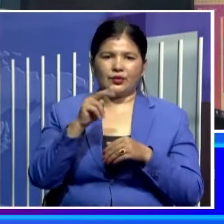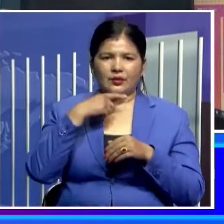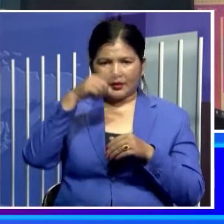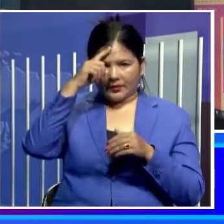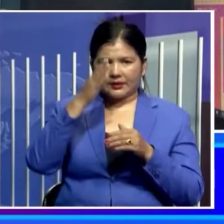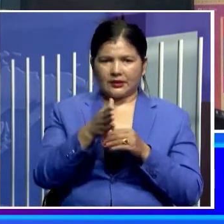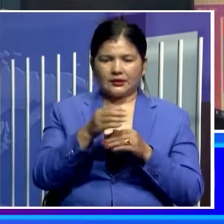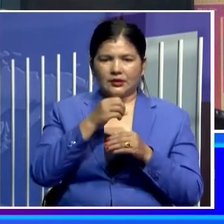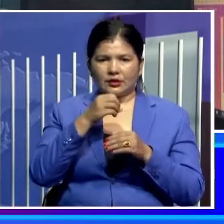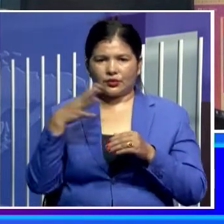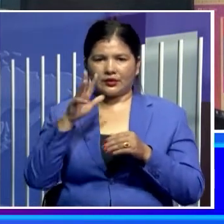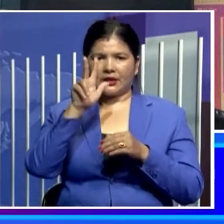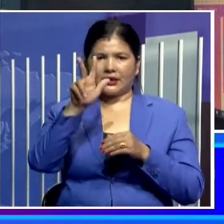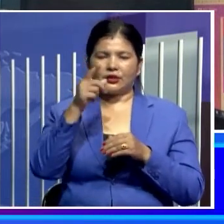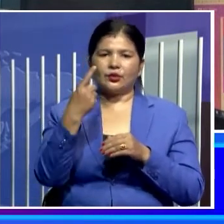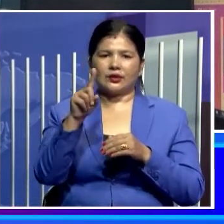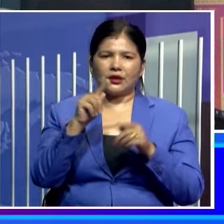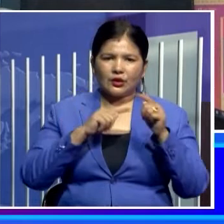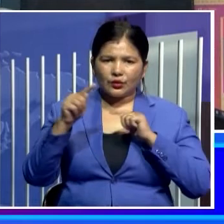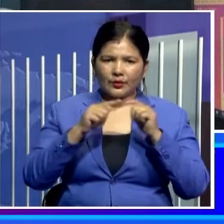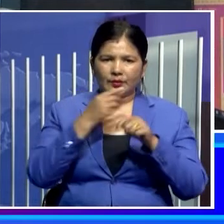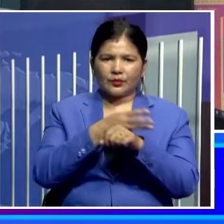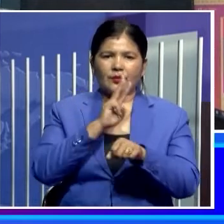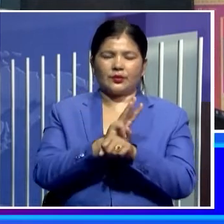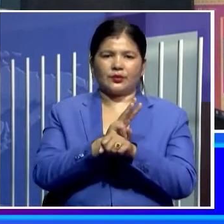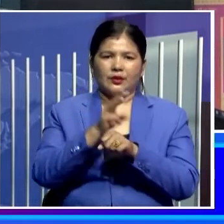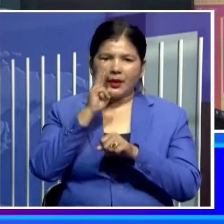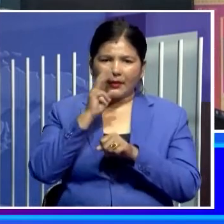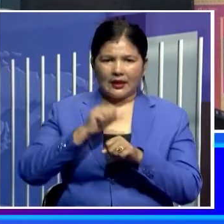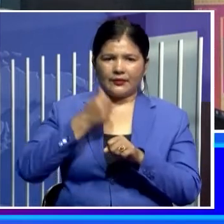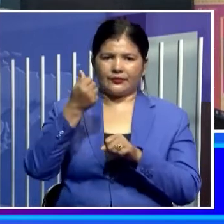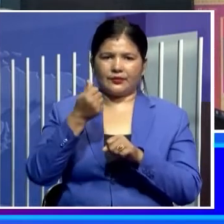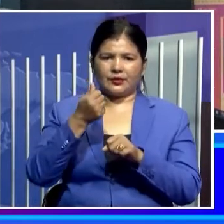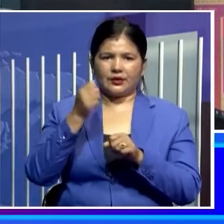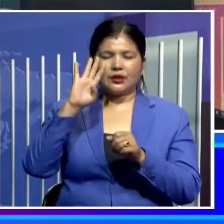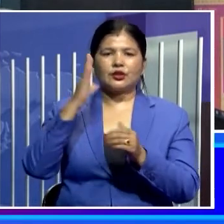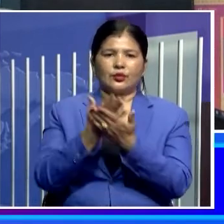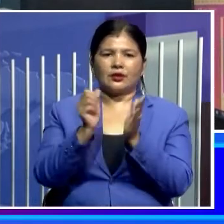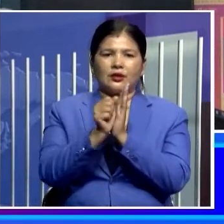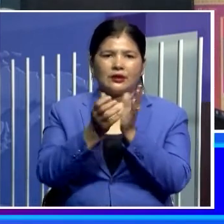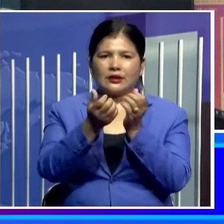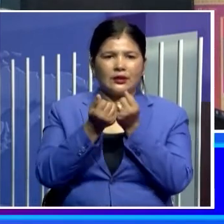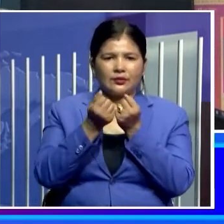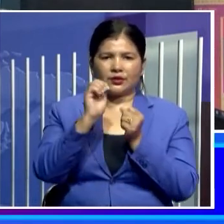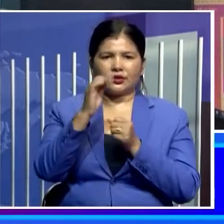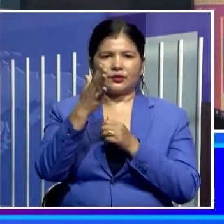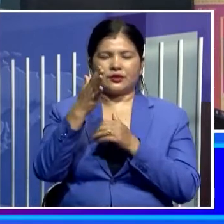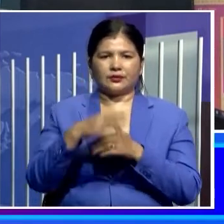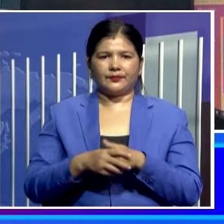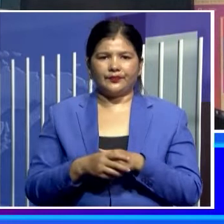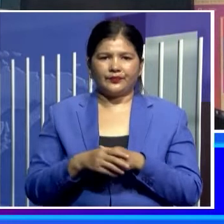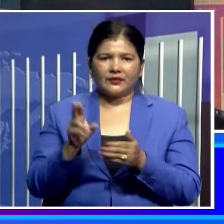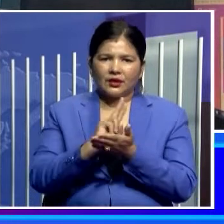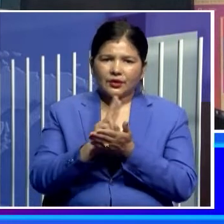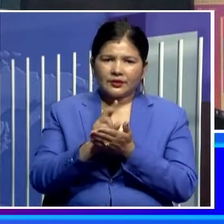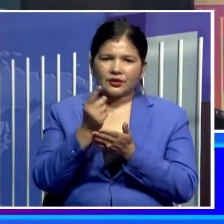चाहिँ सुर्खेतका आठवटा पालिका मध्ये कुनैमा पनि उपप्रमुखमा चाहिँ आफ्नो उम्मेदवारलाई चाहिँ अगाडि ल्याउन चाहिँ सकेको छैन। परिणाम